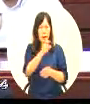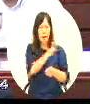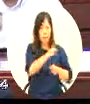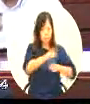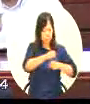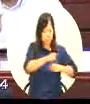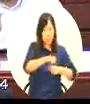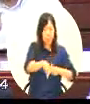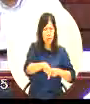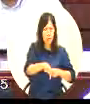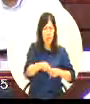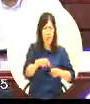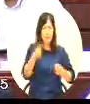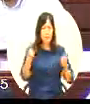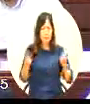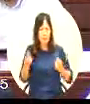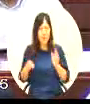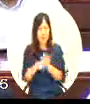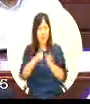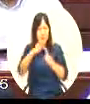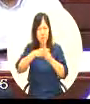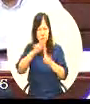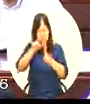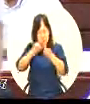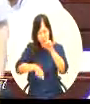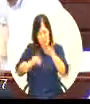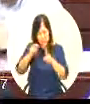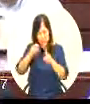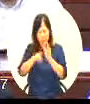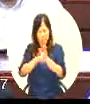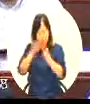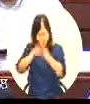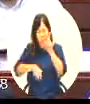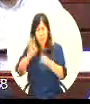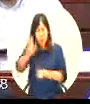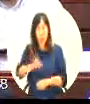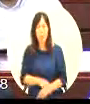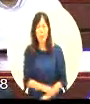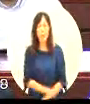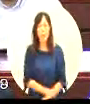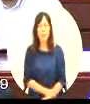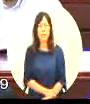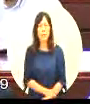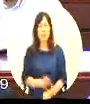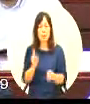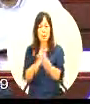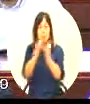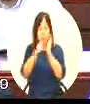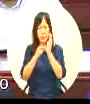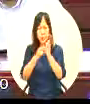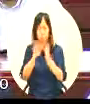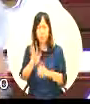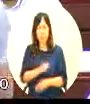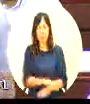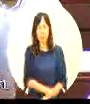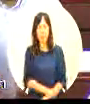划的那个，坦白讲程度上面还是有一点南辕北辙啦，在这边我想跟高议员做一个补充的